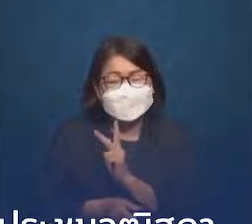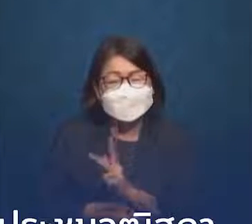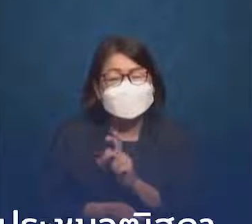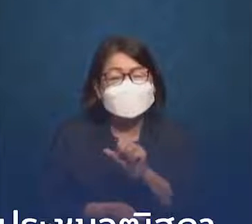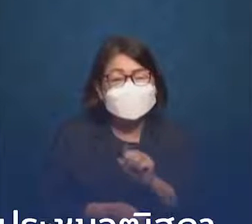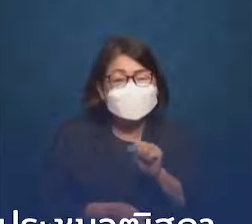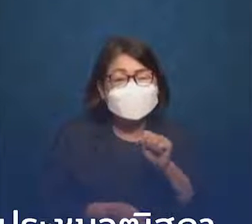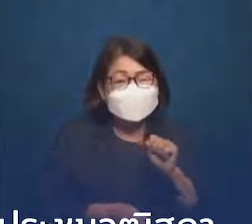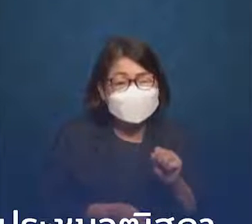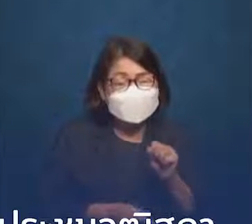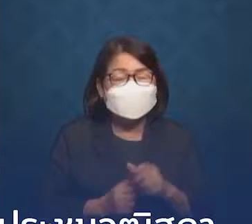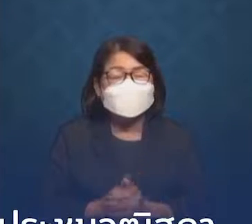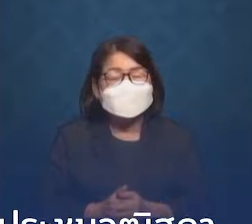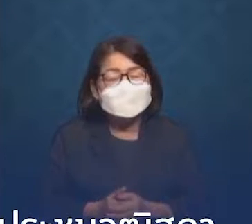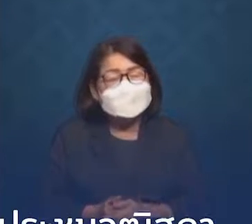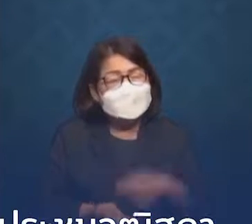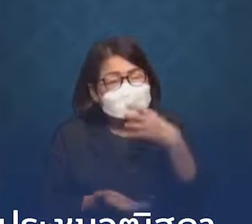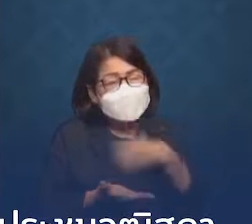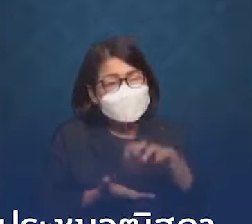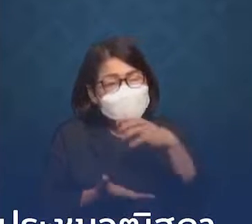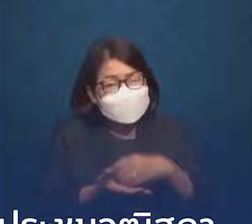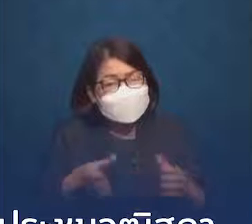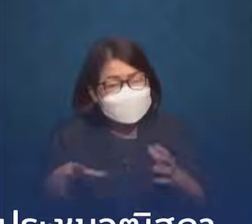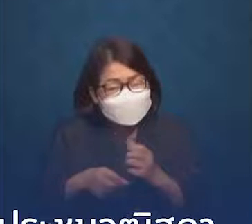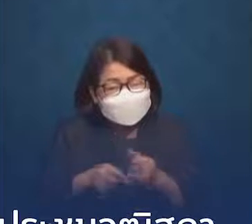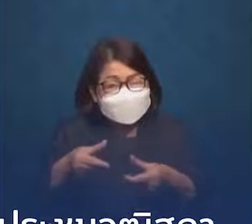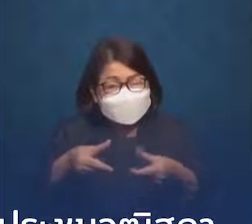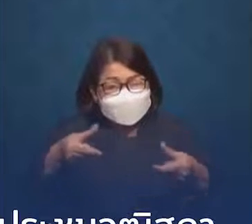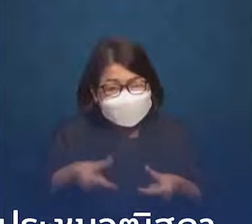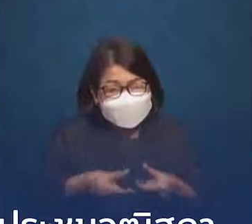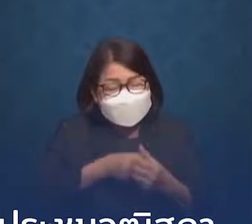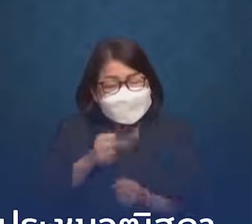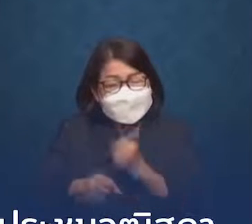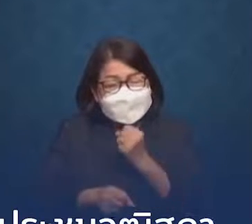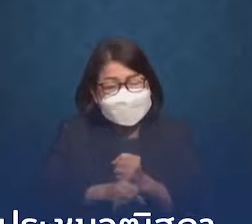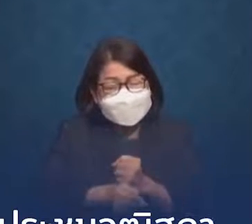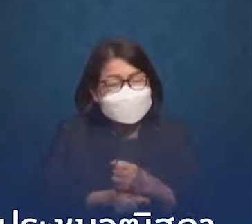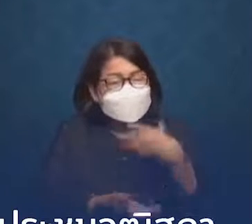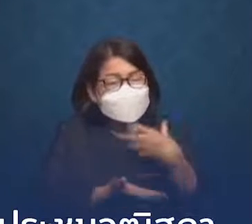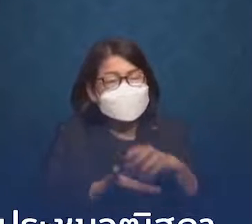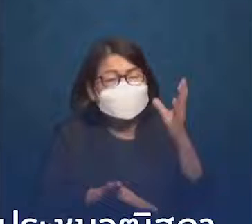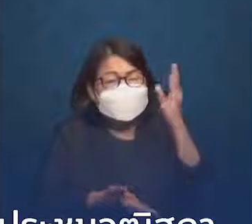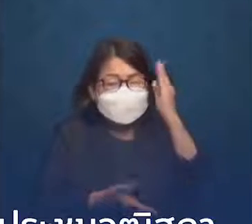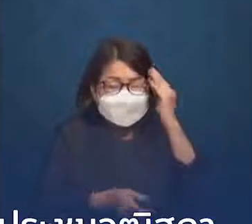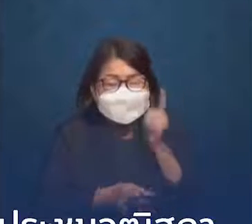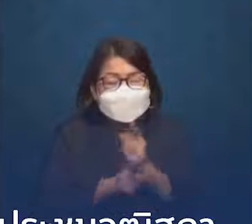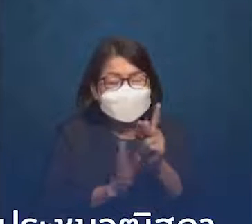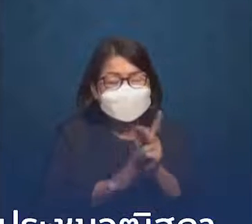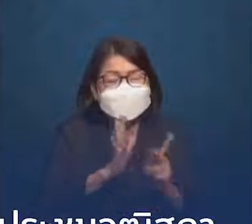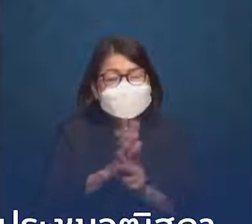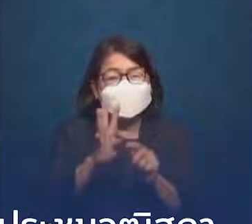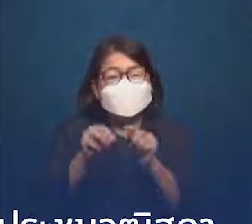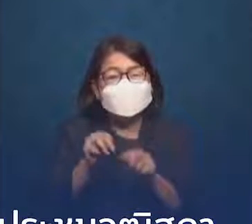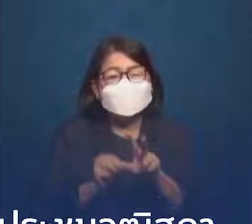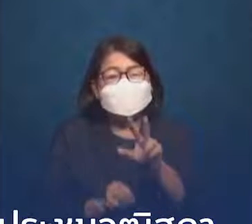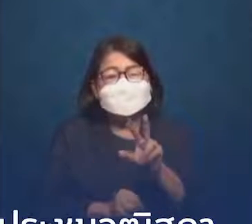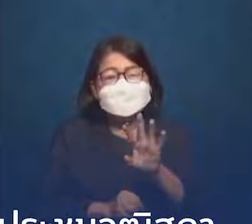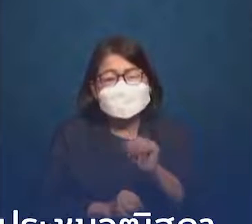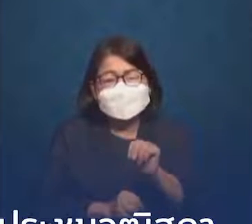ข้อมูลต่อสมาชิกวุฒิสภาเพื่อพิจารณาร่างพระราชบัญญัติพ.ร.บ.งบประมาณรายจ่ายประจำปีงบประมาณพ.